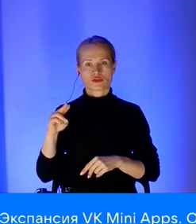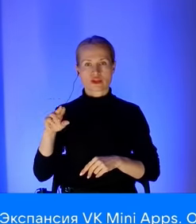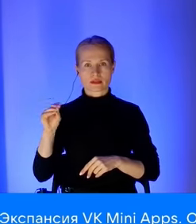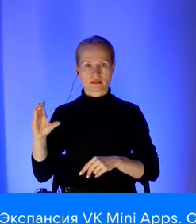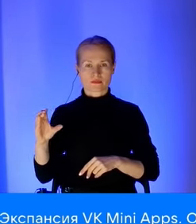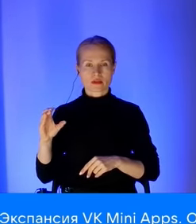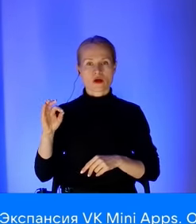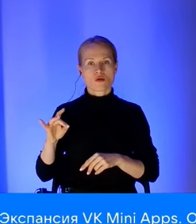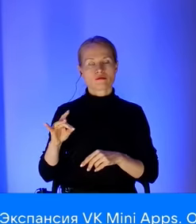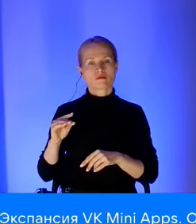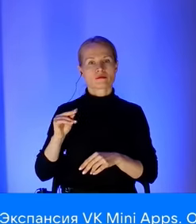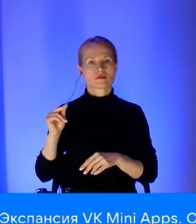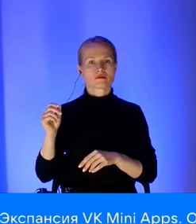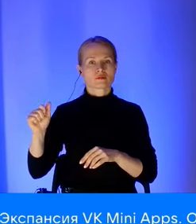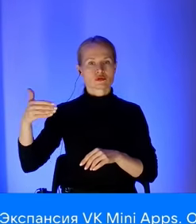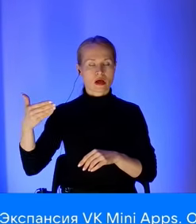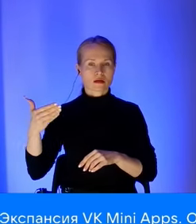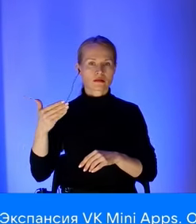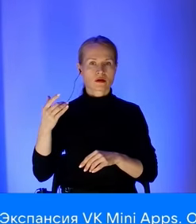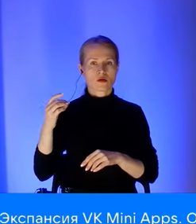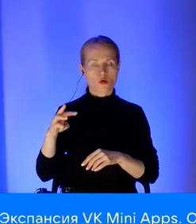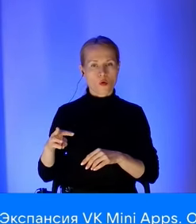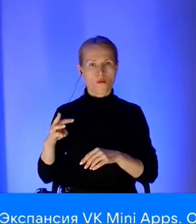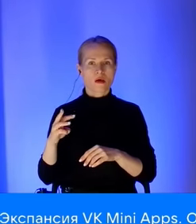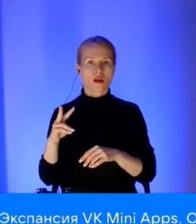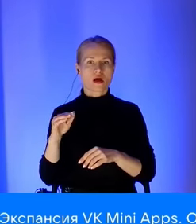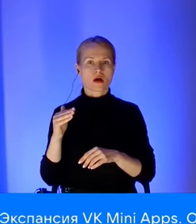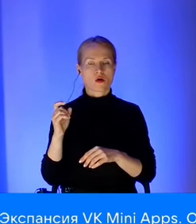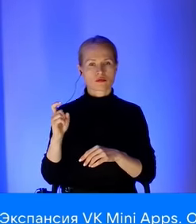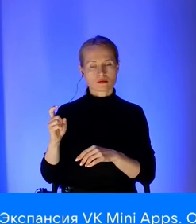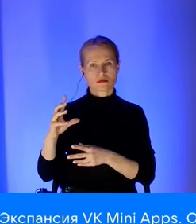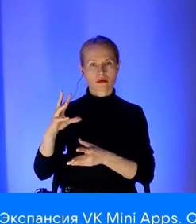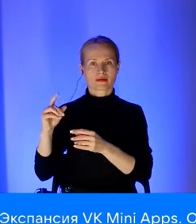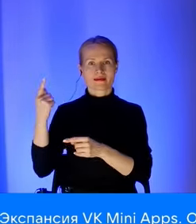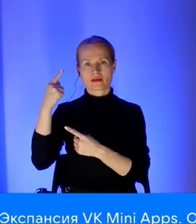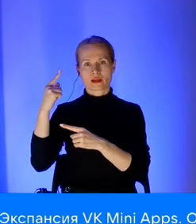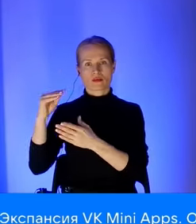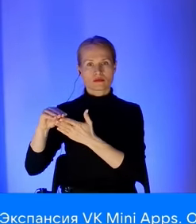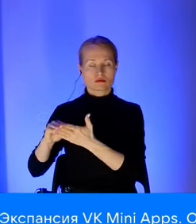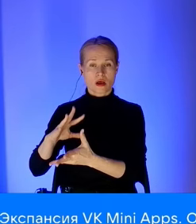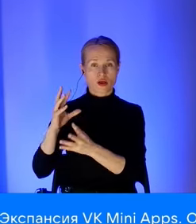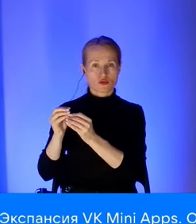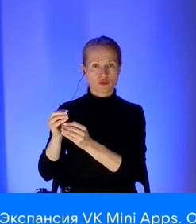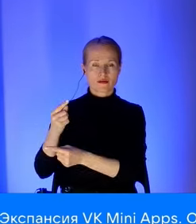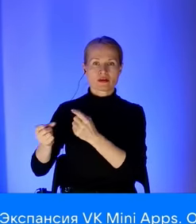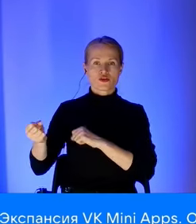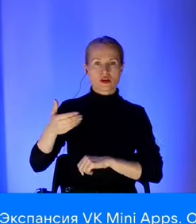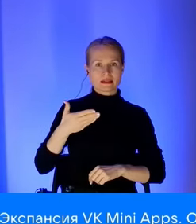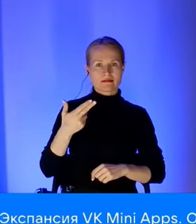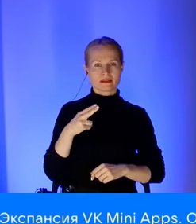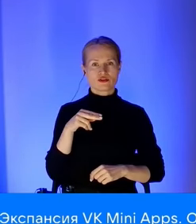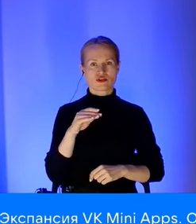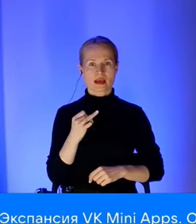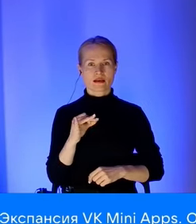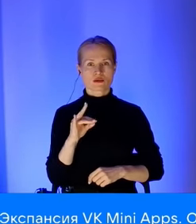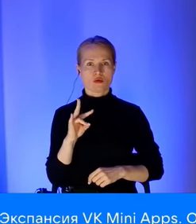запускается безголовый Chrome, запускается Lighthouse, генерируется отчет, и отчет обратно отправляется в виде JSON к нам в платформу.